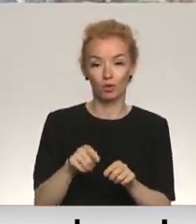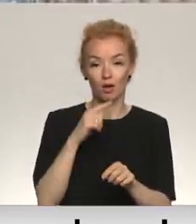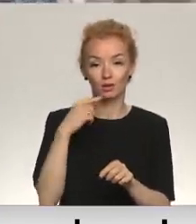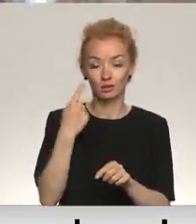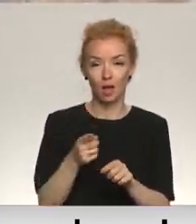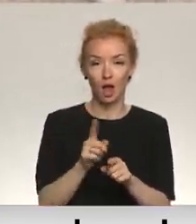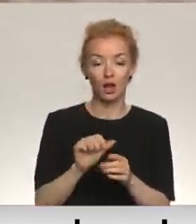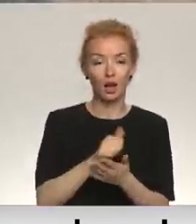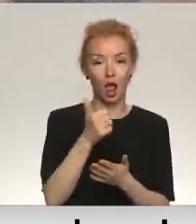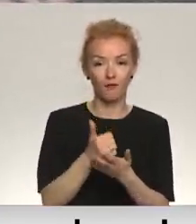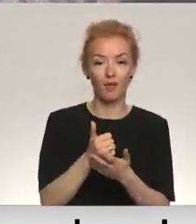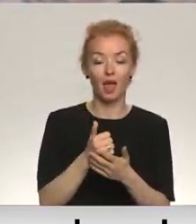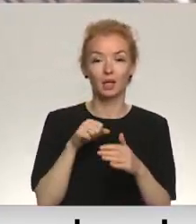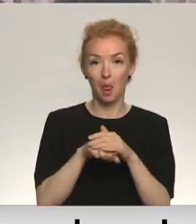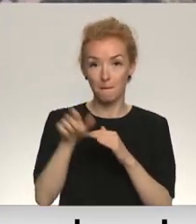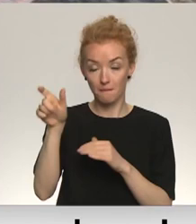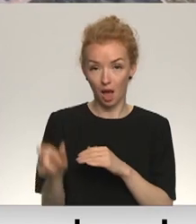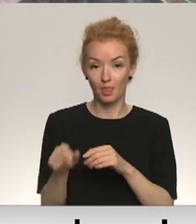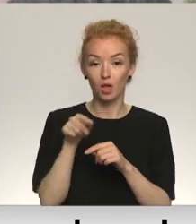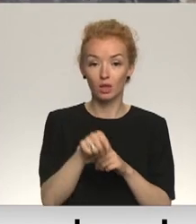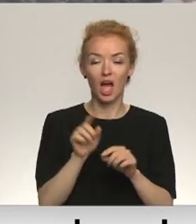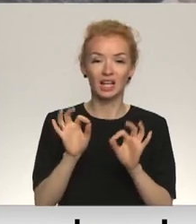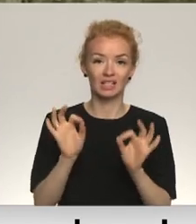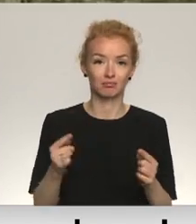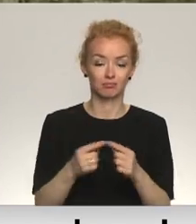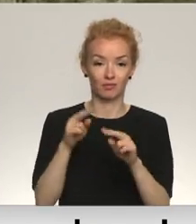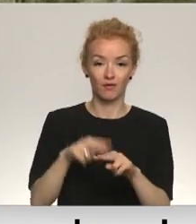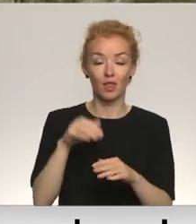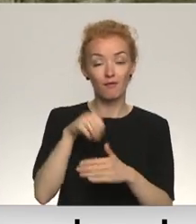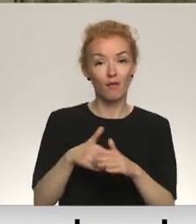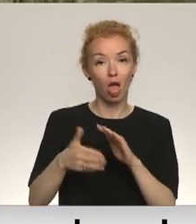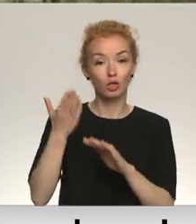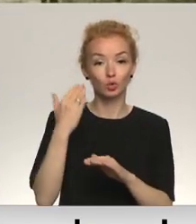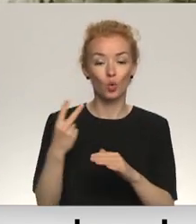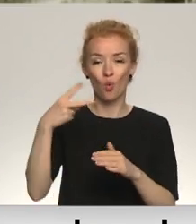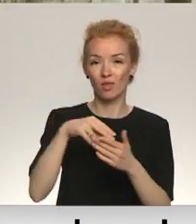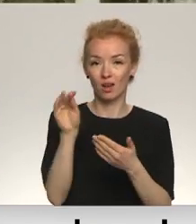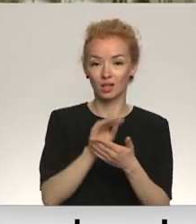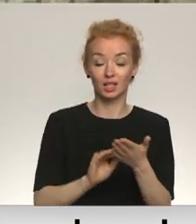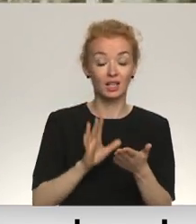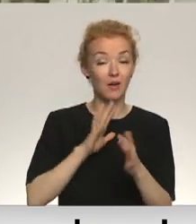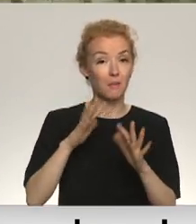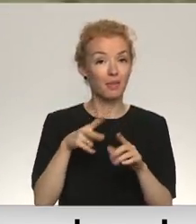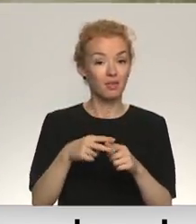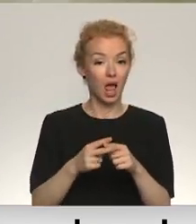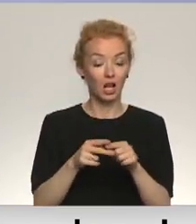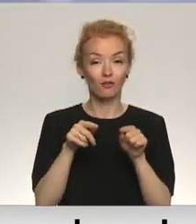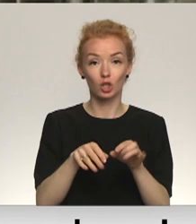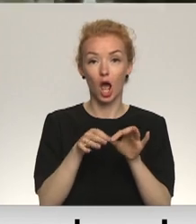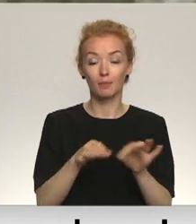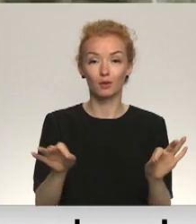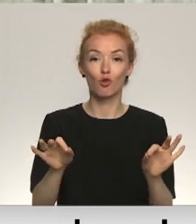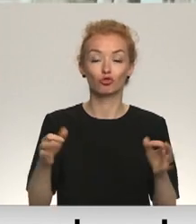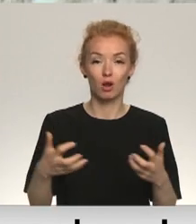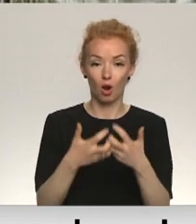galvenais muzeja krājuma glabātājs, tur tai arī esot īstā vieta, jo vēsturi pārrakstīt mēs nevaram, bet Jelgava šajās atbrīvošanas